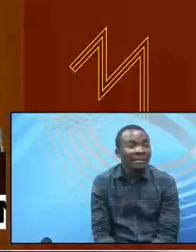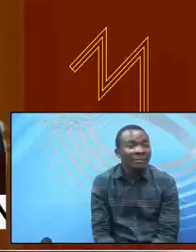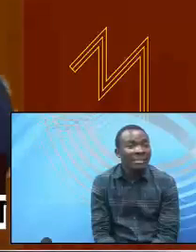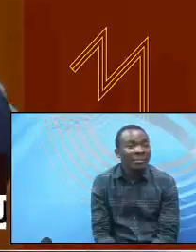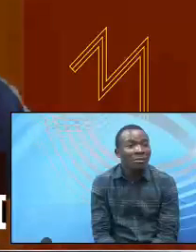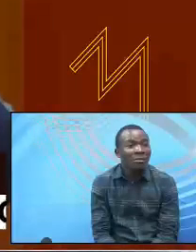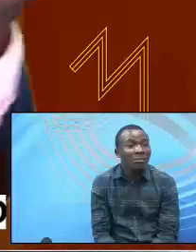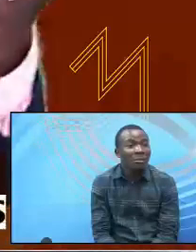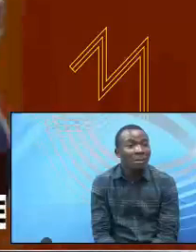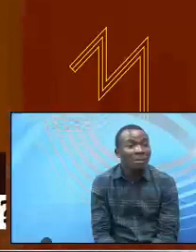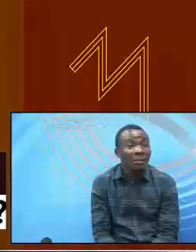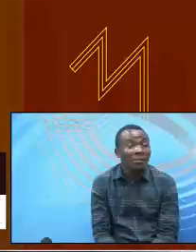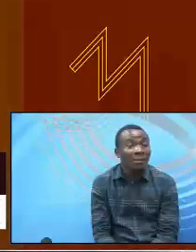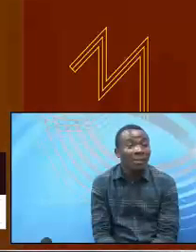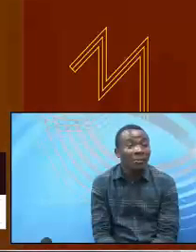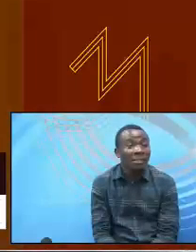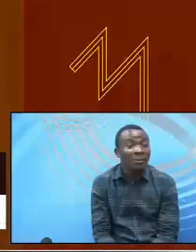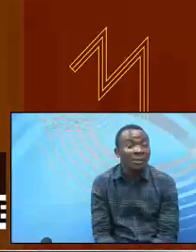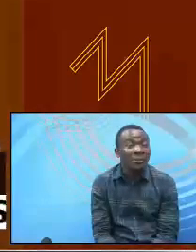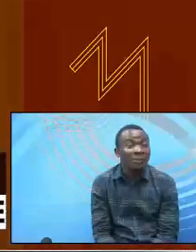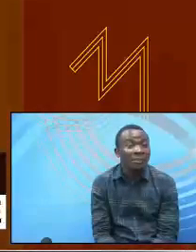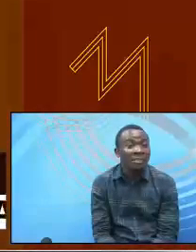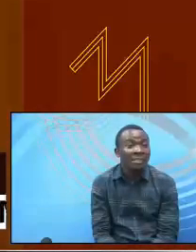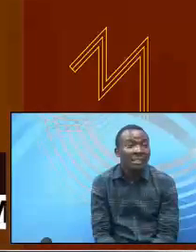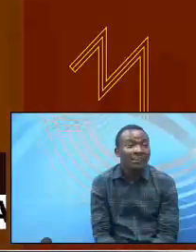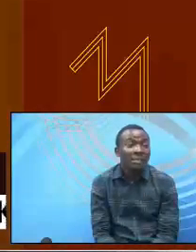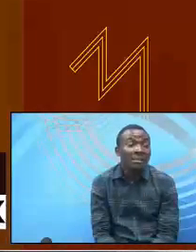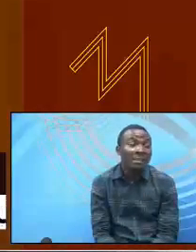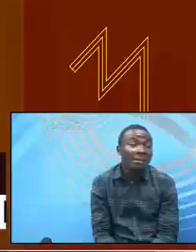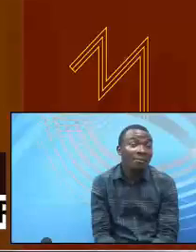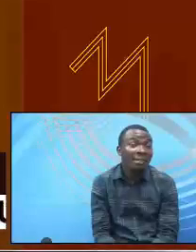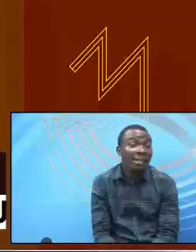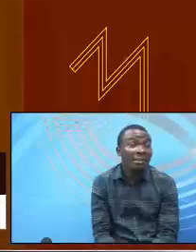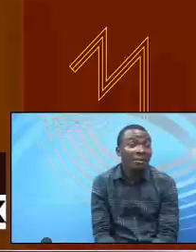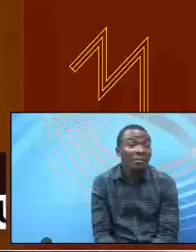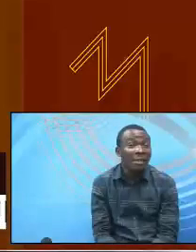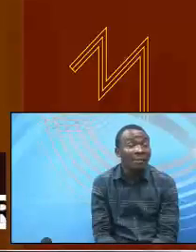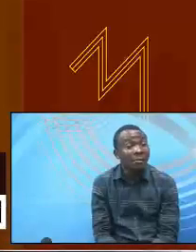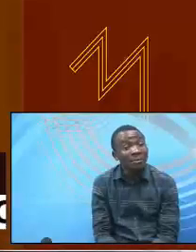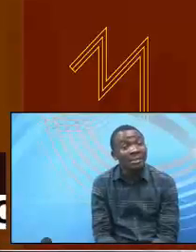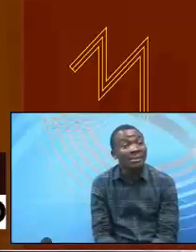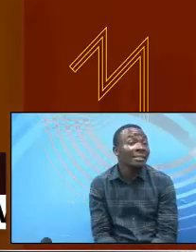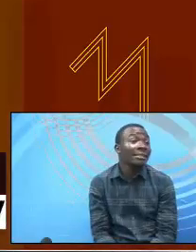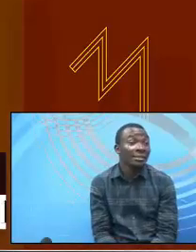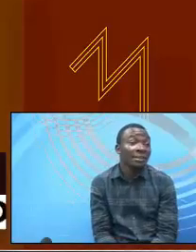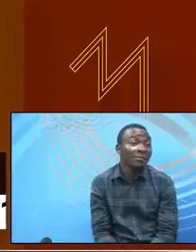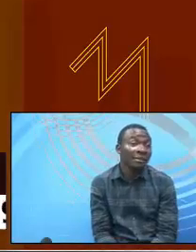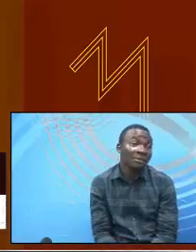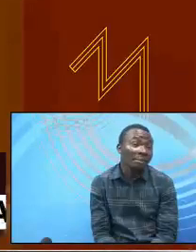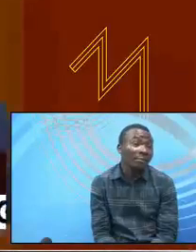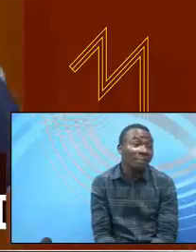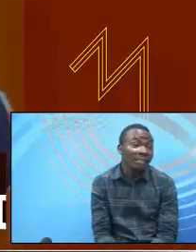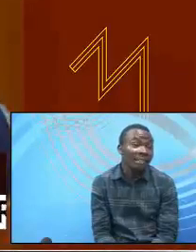Byagakwiye kuba byiza ko bashobora kuduha amakuru natwe tukayumva. Mbere byari bikomeye, ariko ubu amakuru tugenda tugerageza